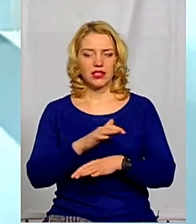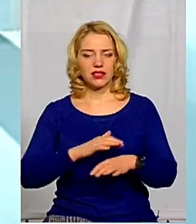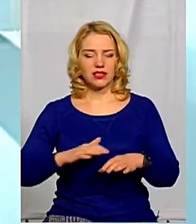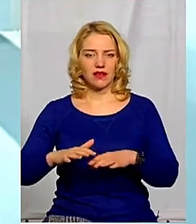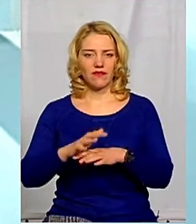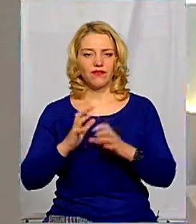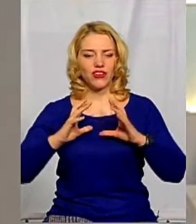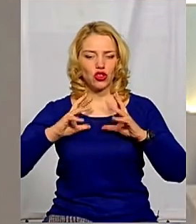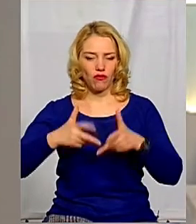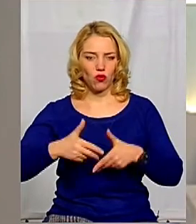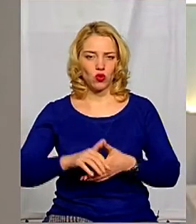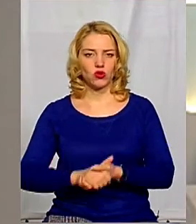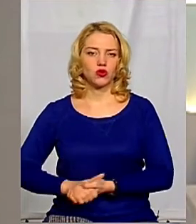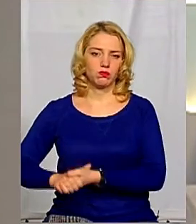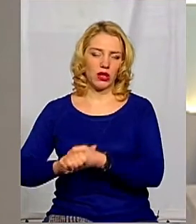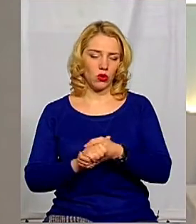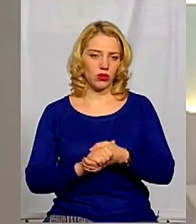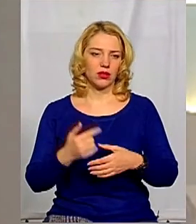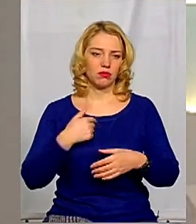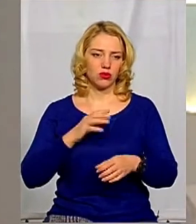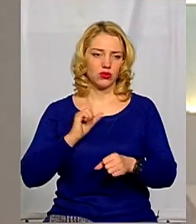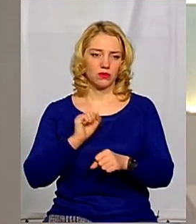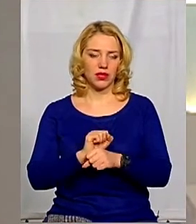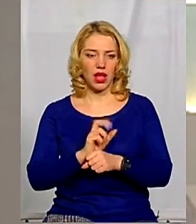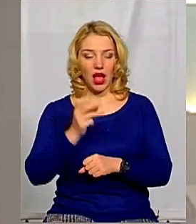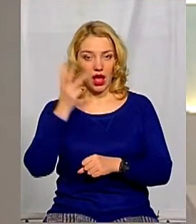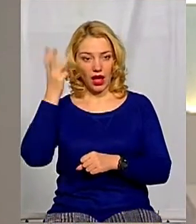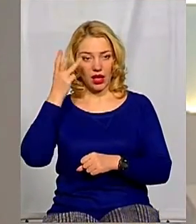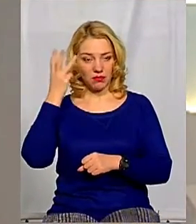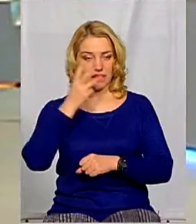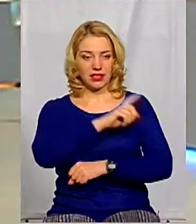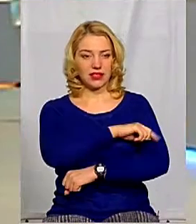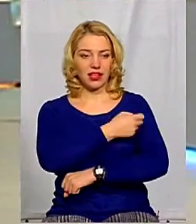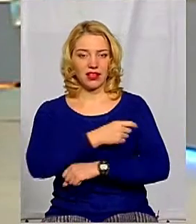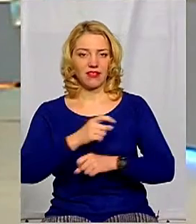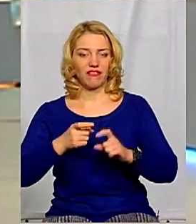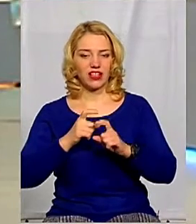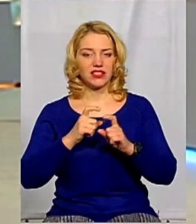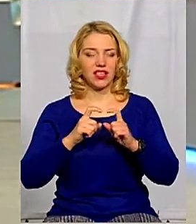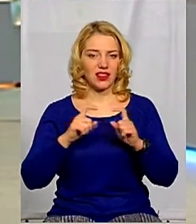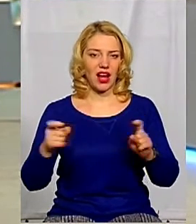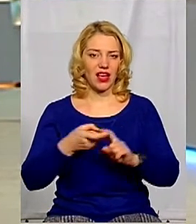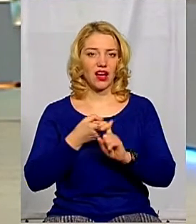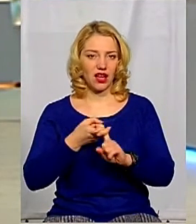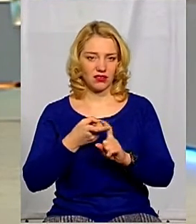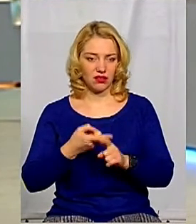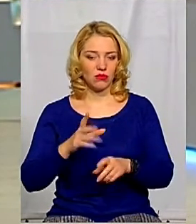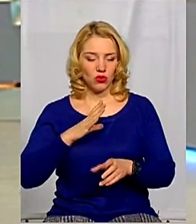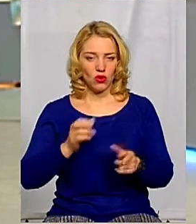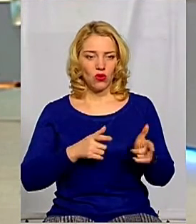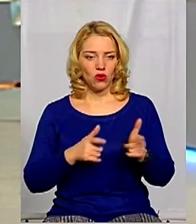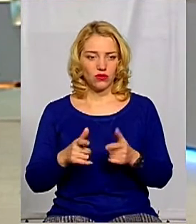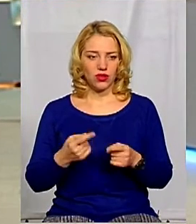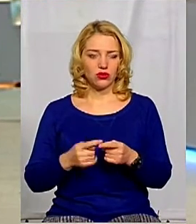хвороба зупинена була в тих роках. Скажіть, а в Хмельницькій інфекційній лікарні якось готувалися до